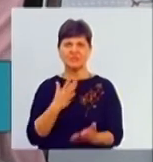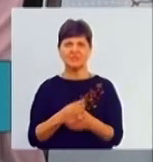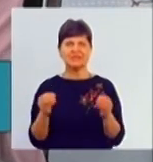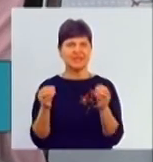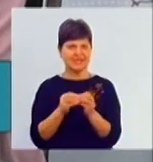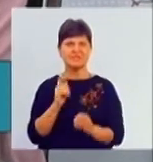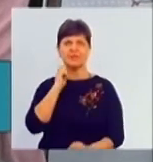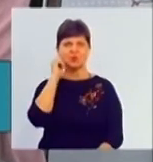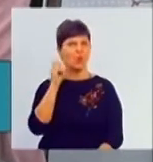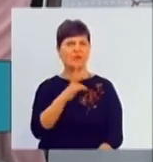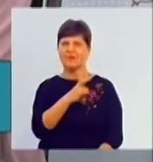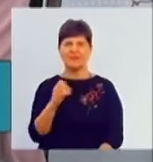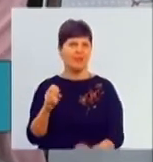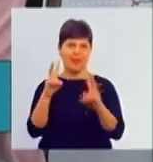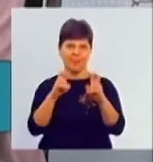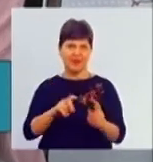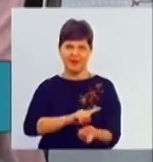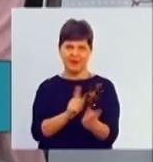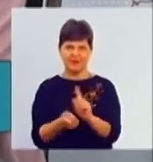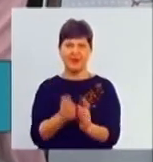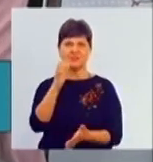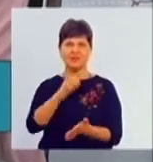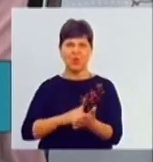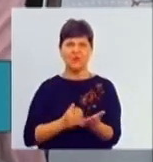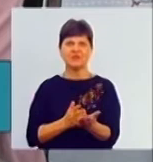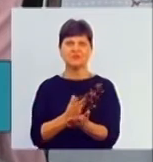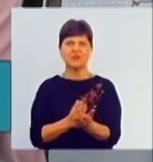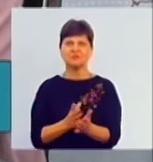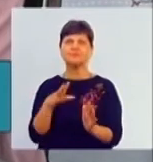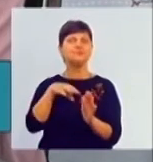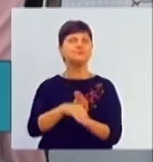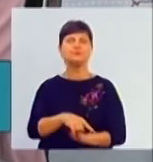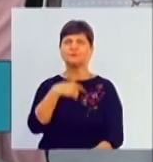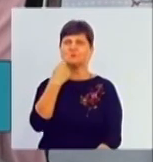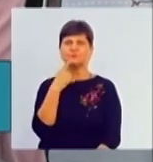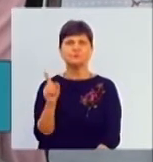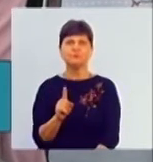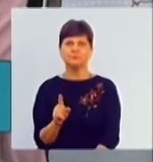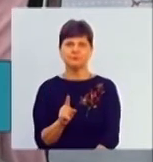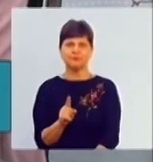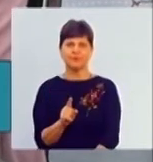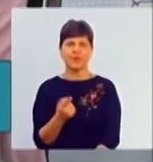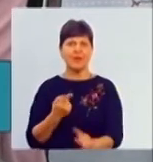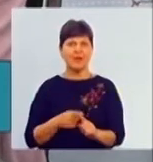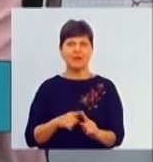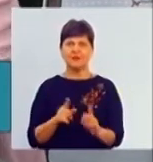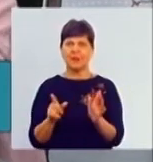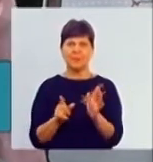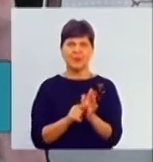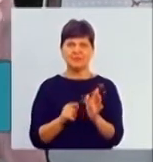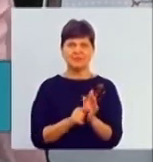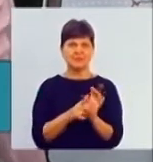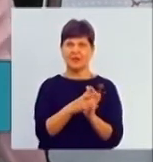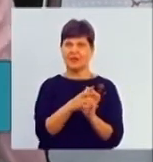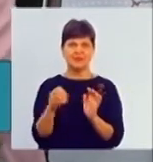переглядати страховий стаж, малася мова про те, що знайдено вихід не підвищувати